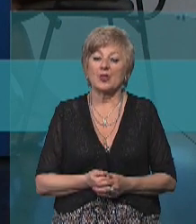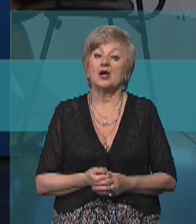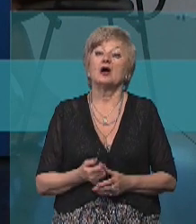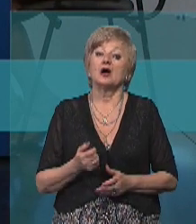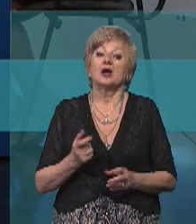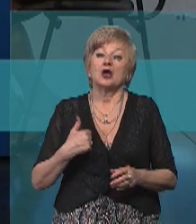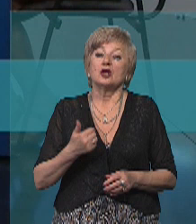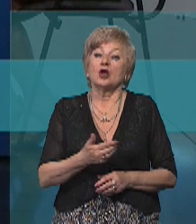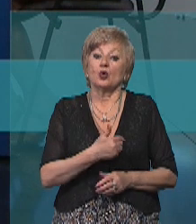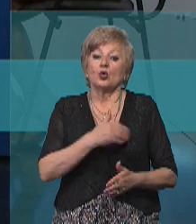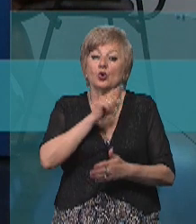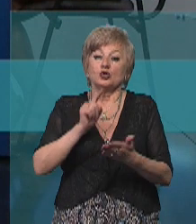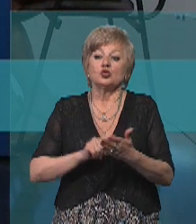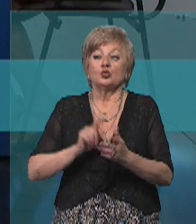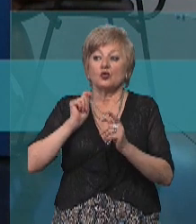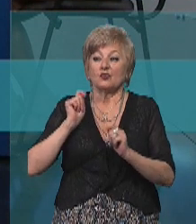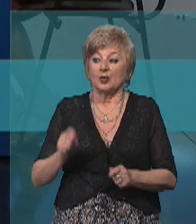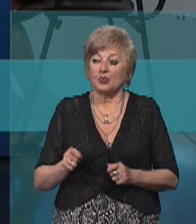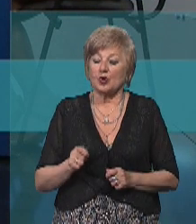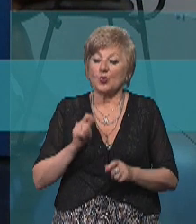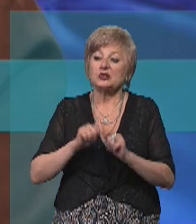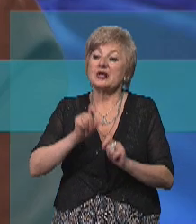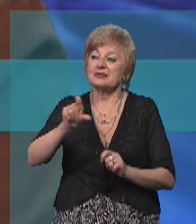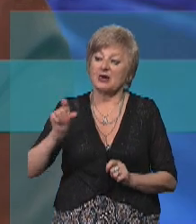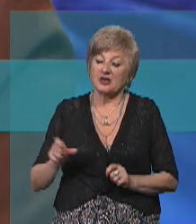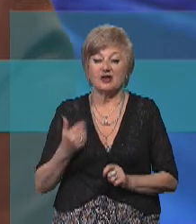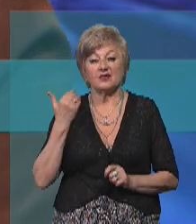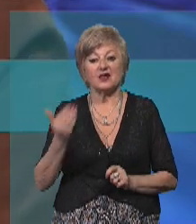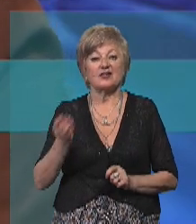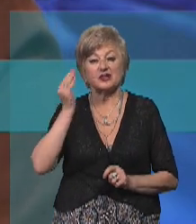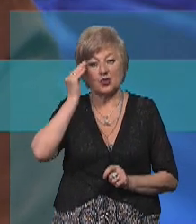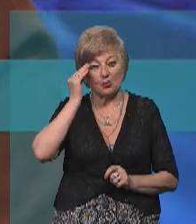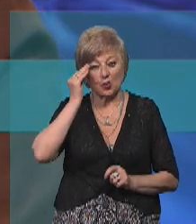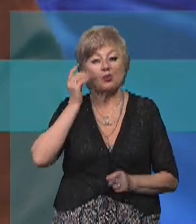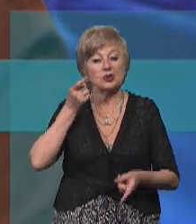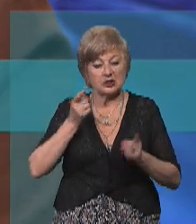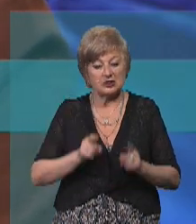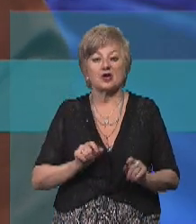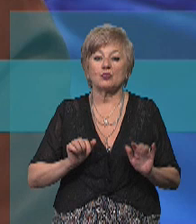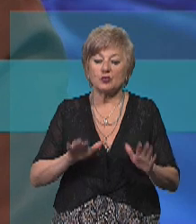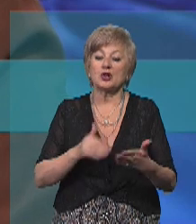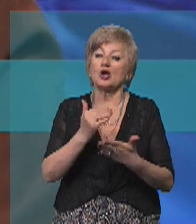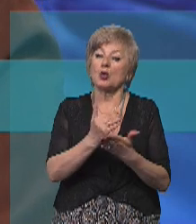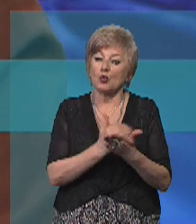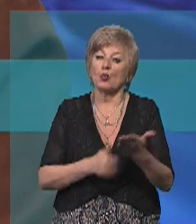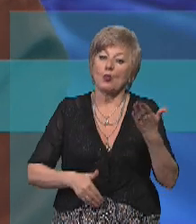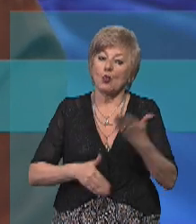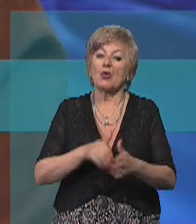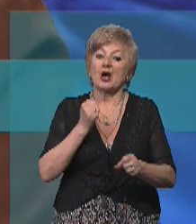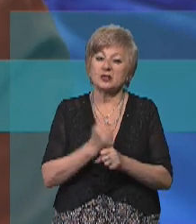так само. І я хочу запитати у експертів, на вашу думку, насправді така програма допомагає